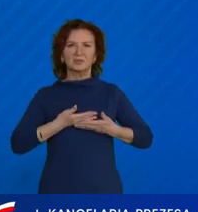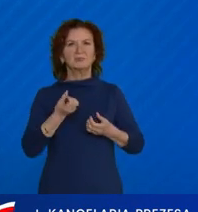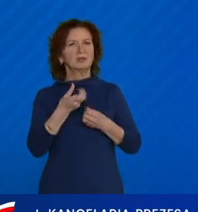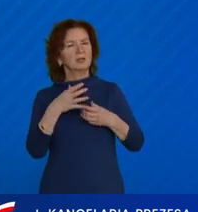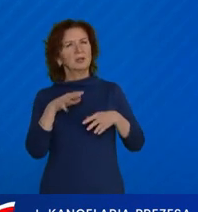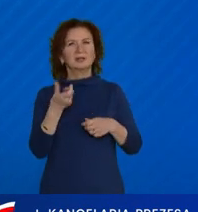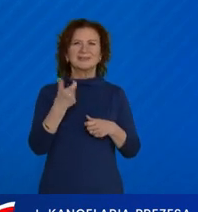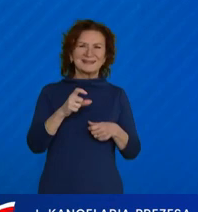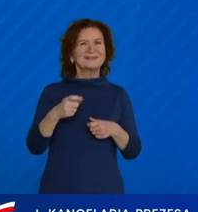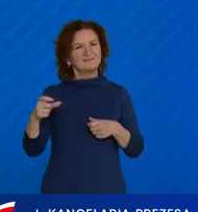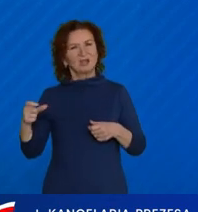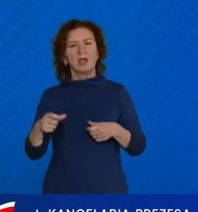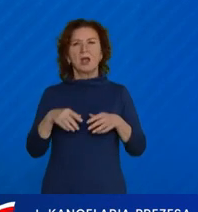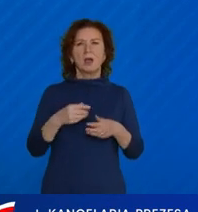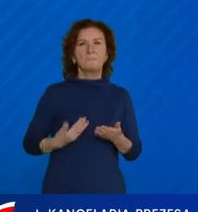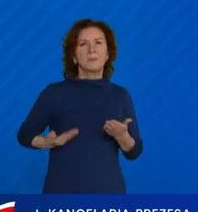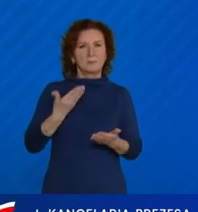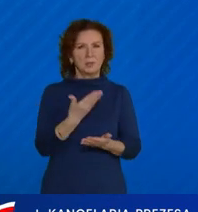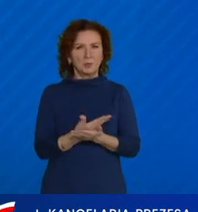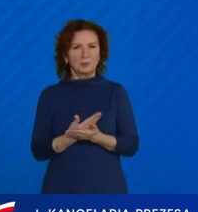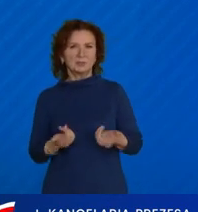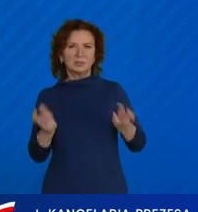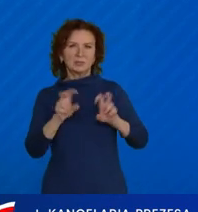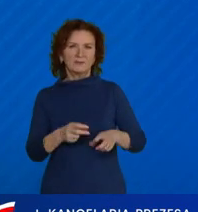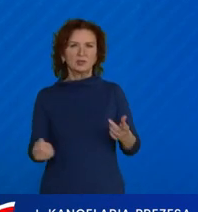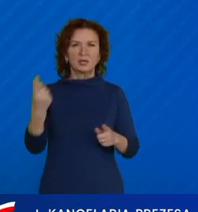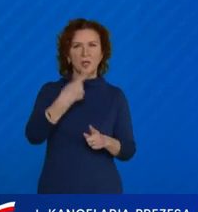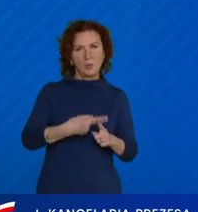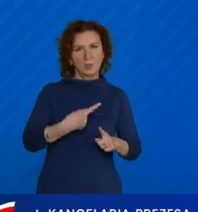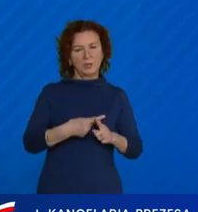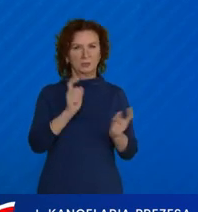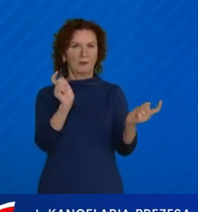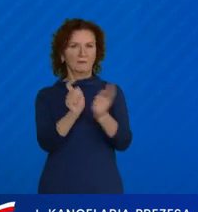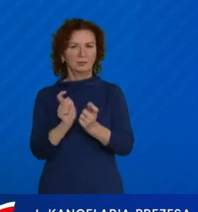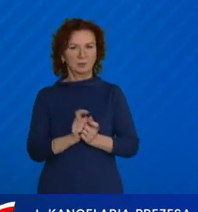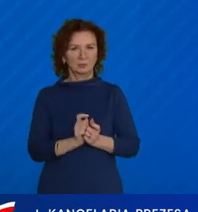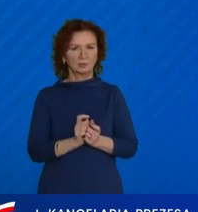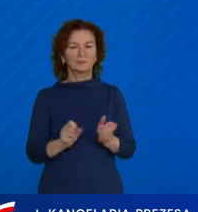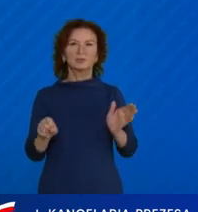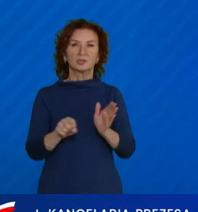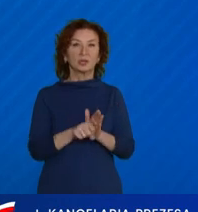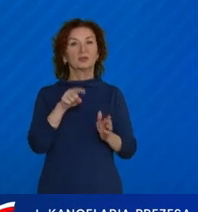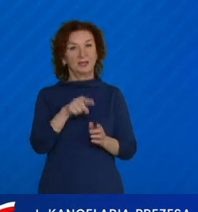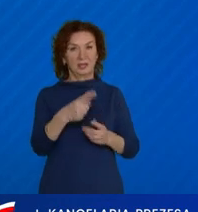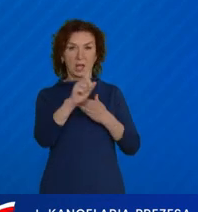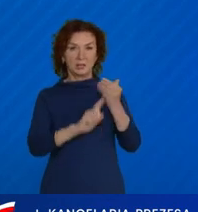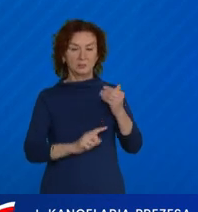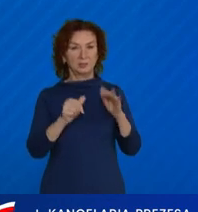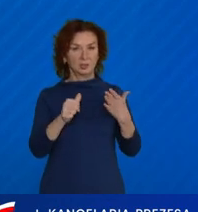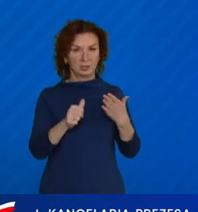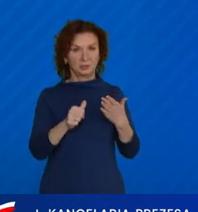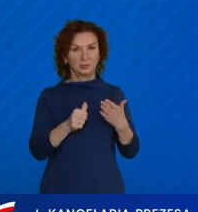kraju tworzenia takich dodatkowych punktów, a więc do tej liczby 6,5 tysiąca już